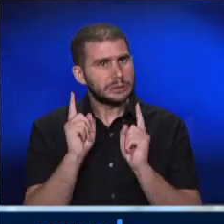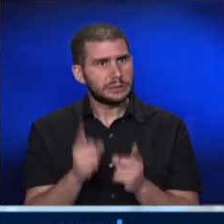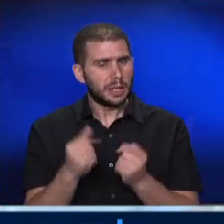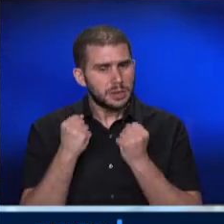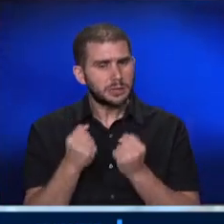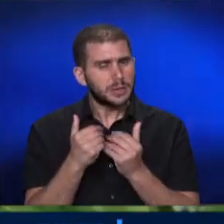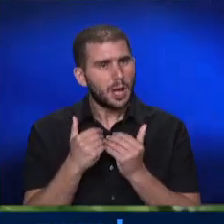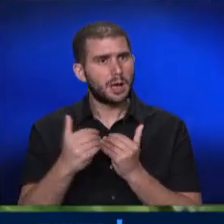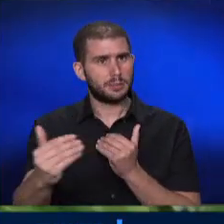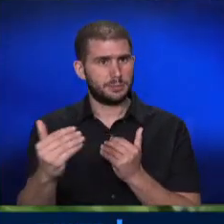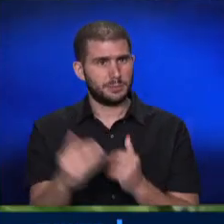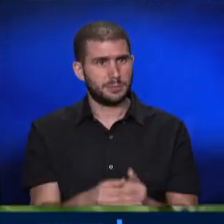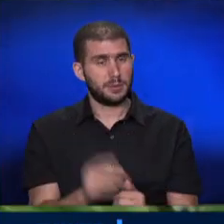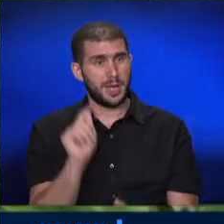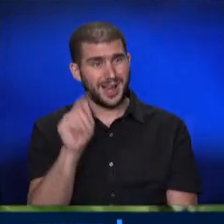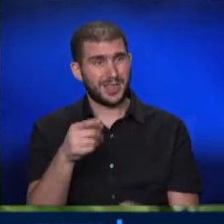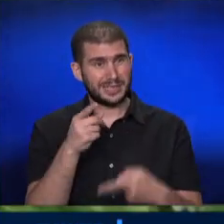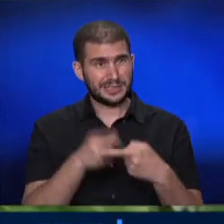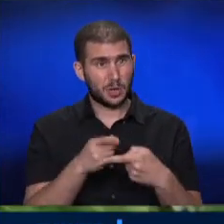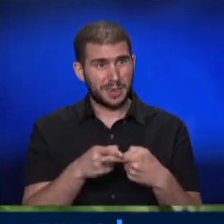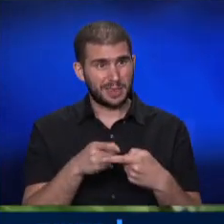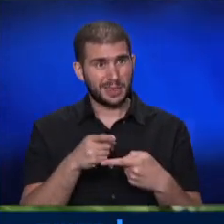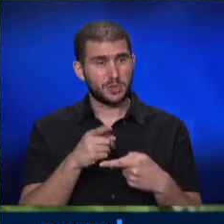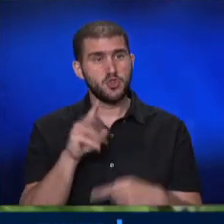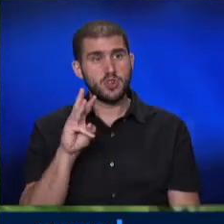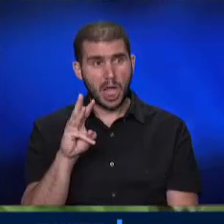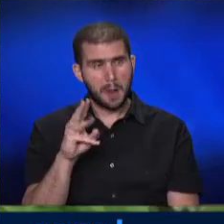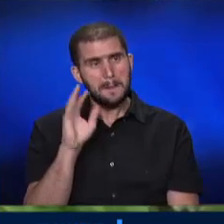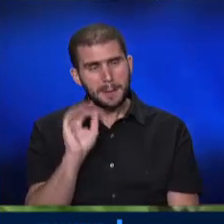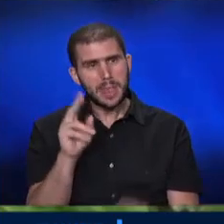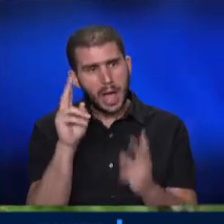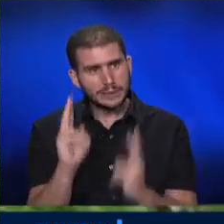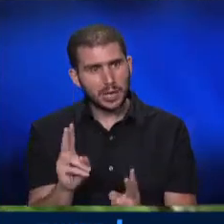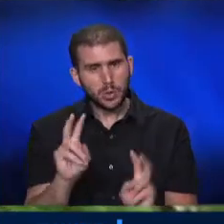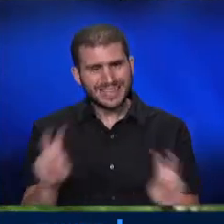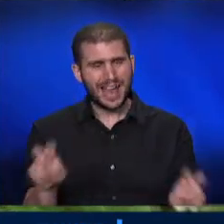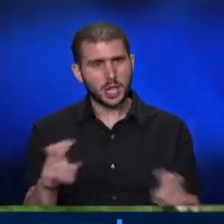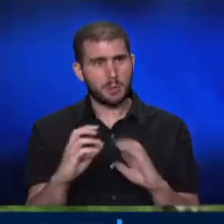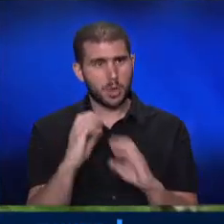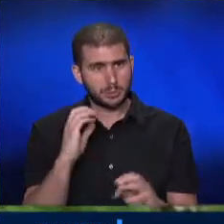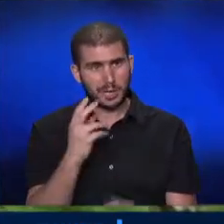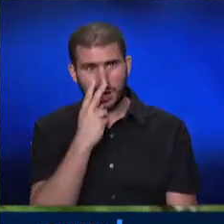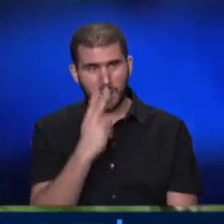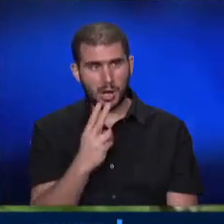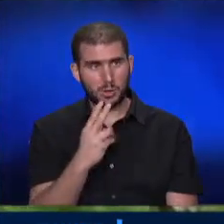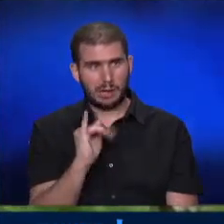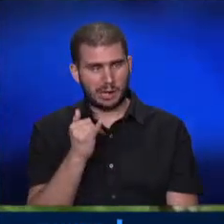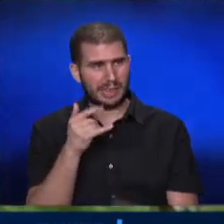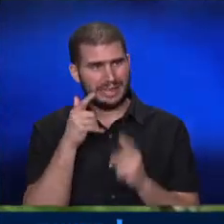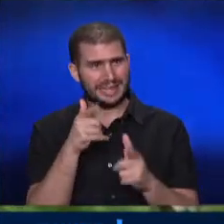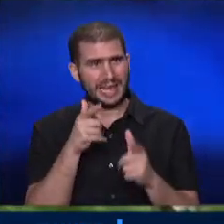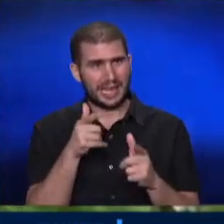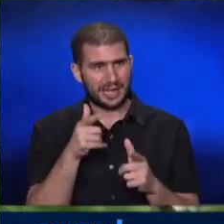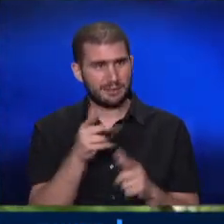כל הנסיעה. כשהגענו לצומת שלו, אז באמת עצרנו, ירדנו מהאוטובוס, ראינו בוודאות